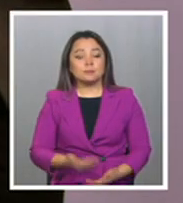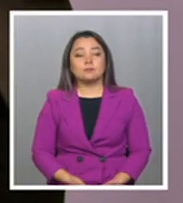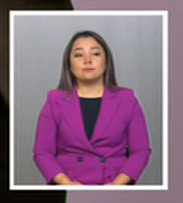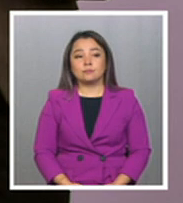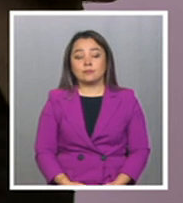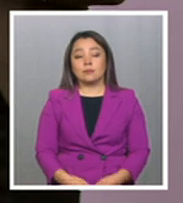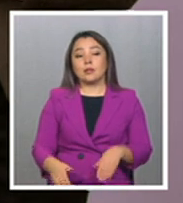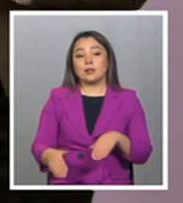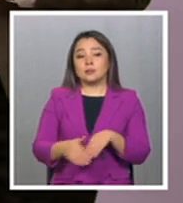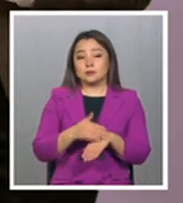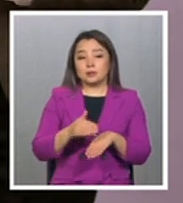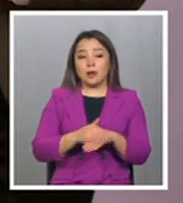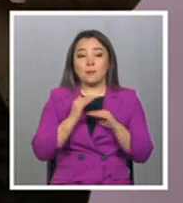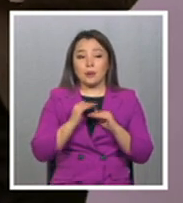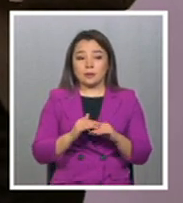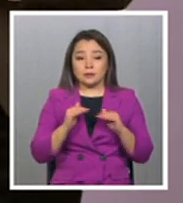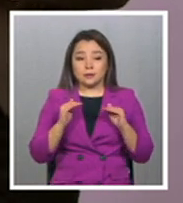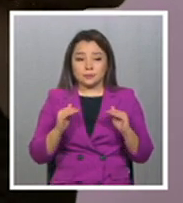Жарайсыңдар балалар.